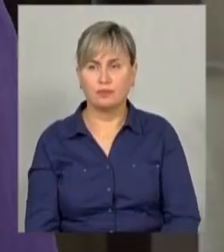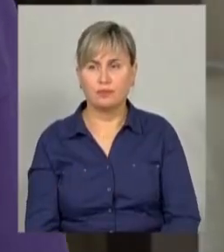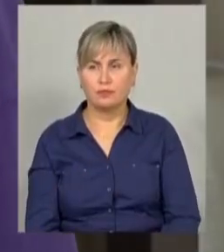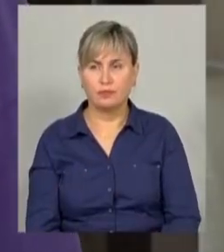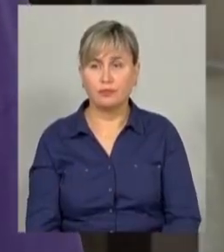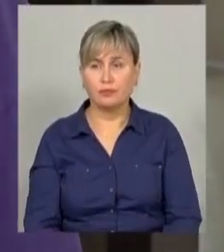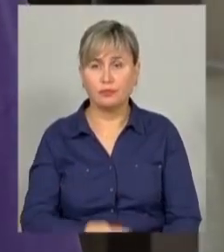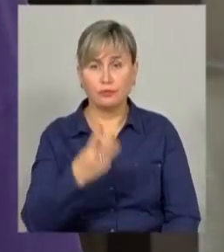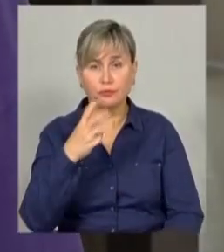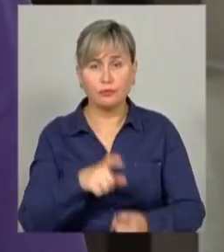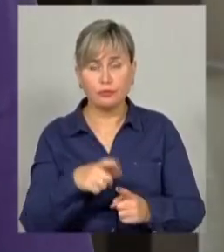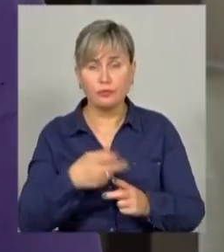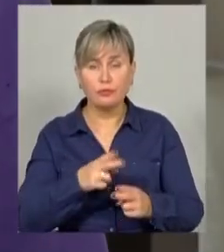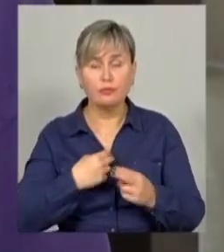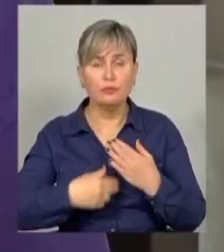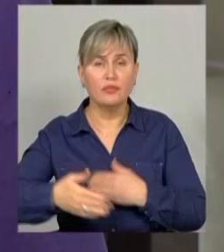я когда-то